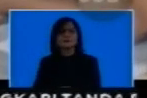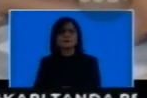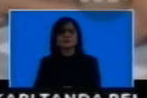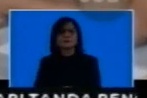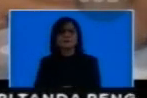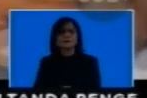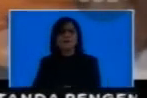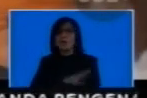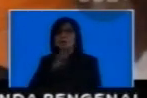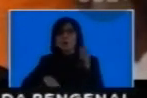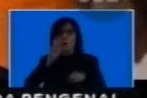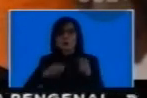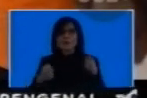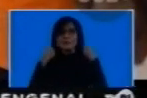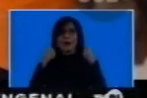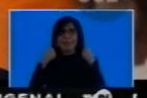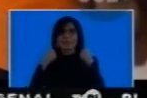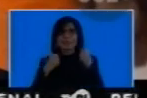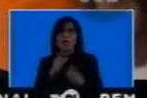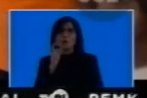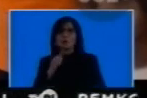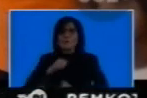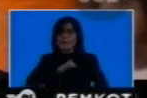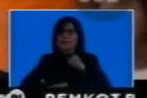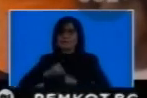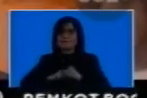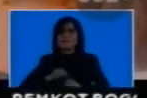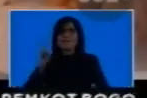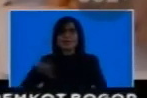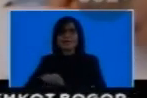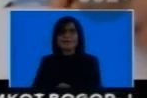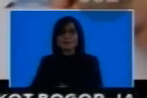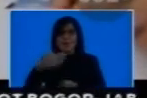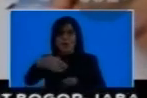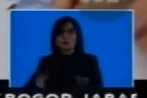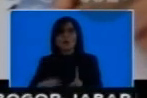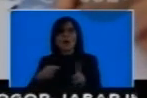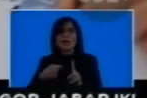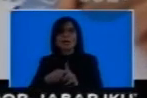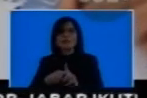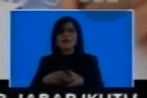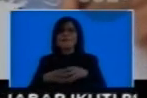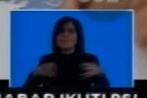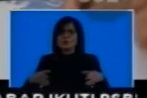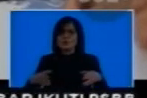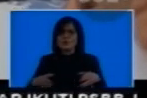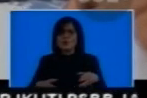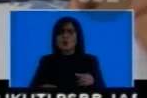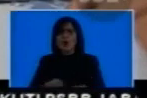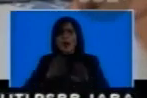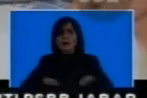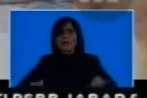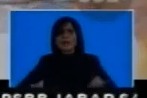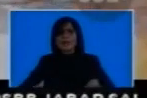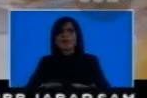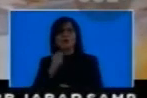Semua orang akan bersemangat untuk beraktivitas kembali. Ruang kelas akan dipenuhi oleh energi untuk